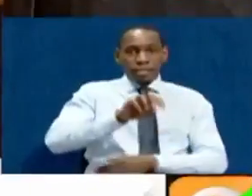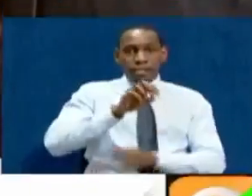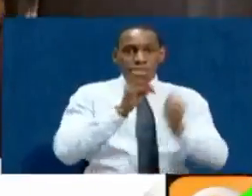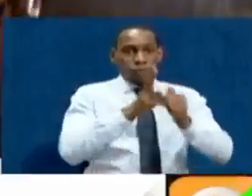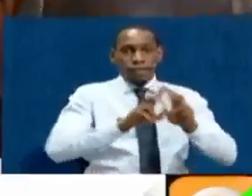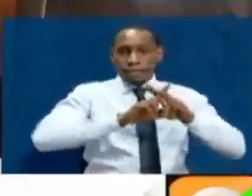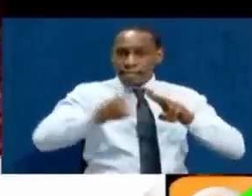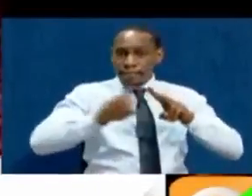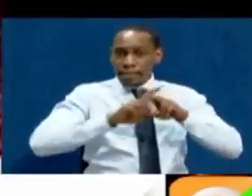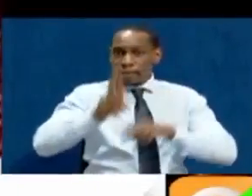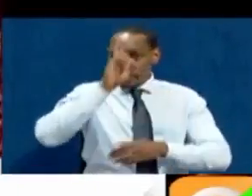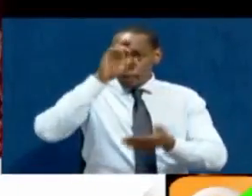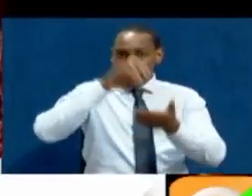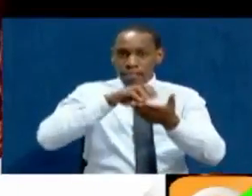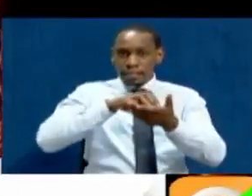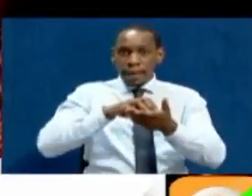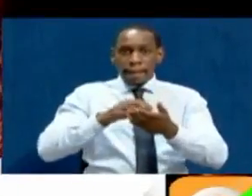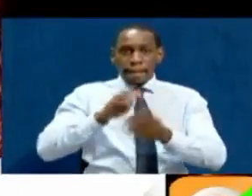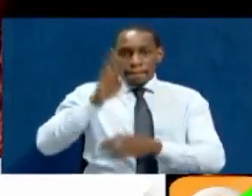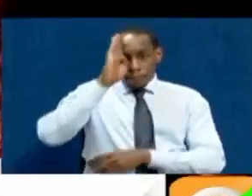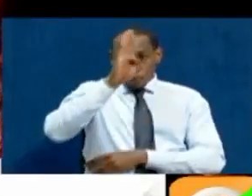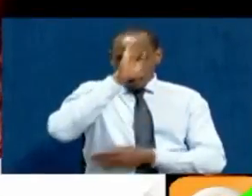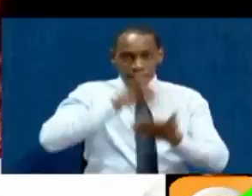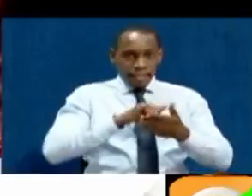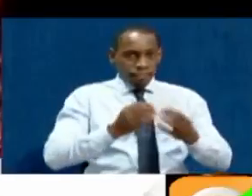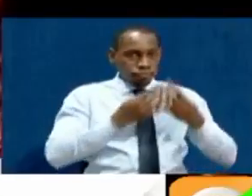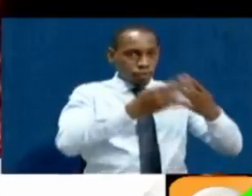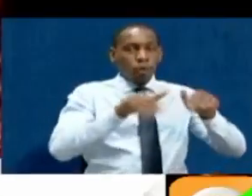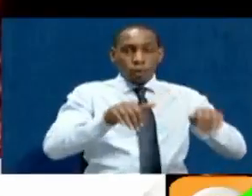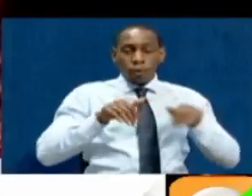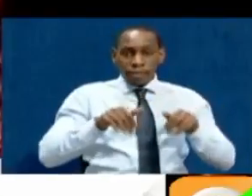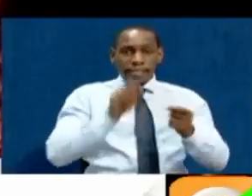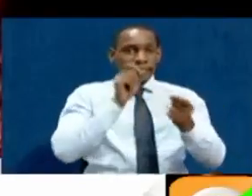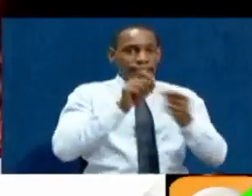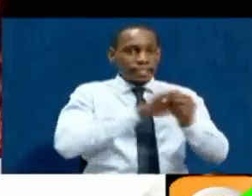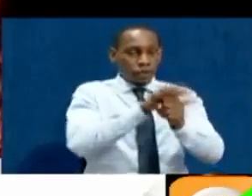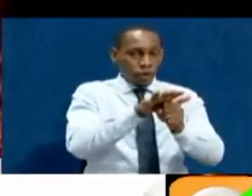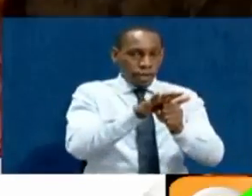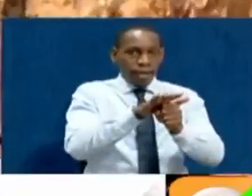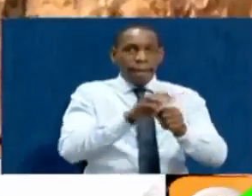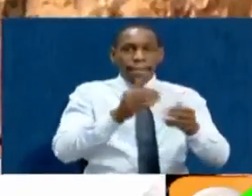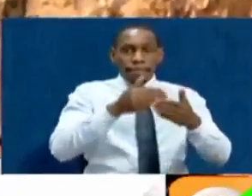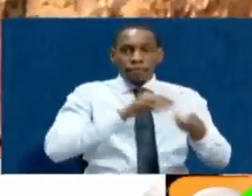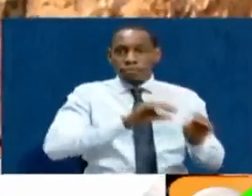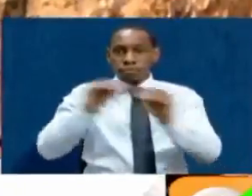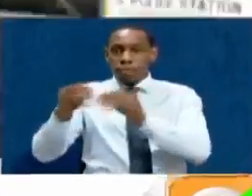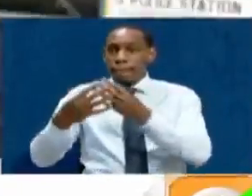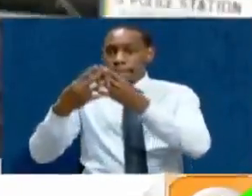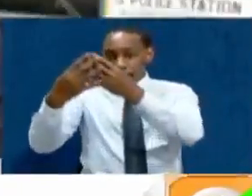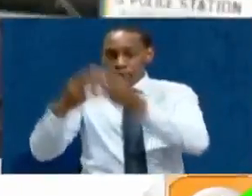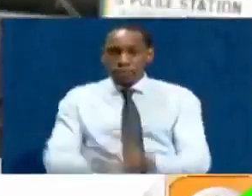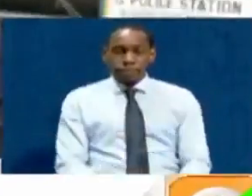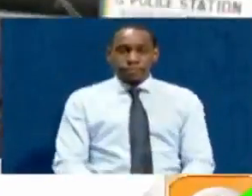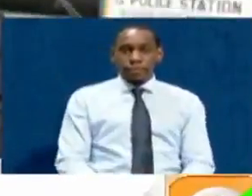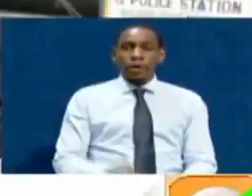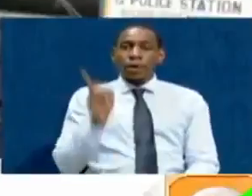12 walitoroka kutoka kituo cha polisi cha Bungoma walipokuwa wamezuiliwa wakisubiri vipimo vya COVID-19 kabla ya kupelekwa gerezani.